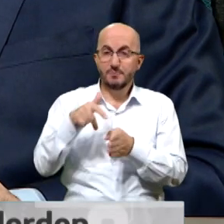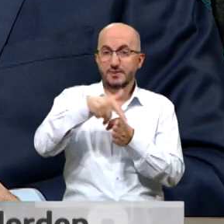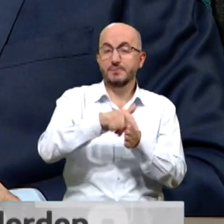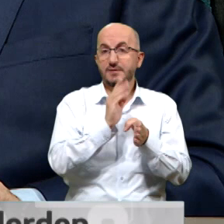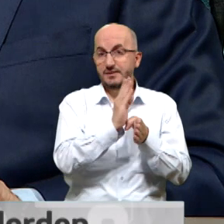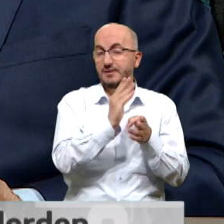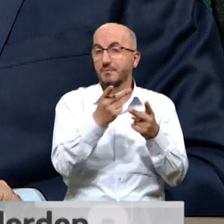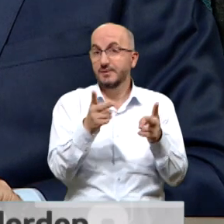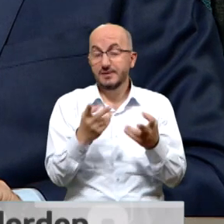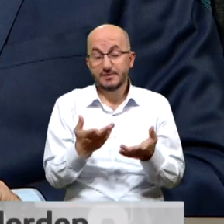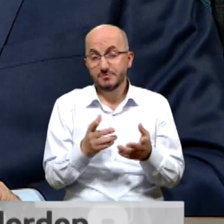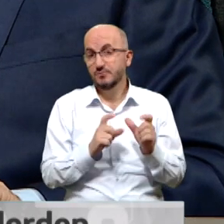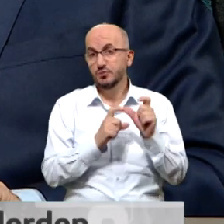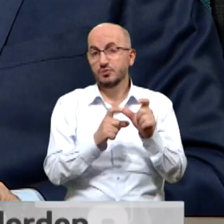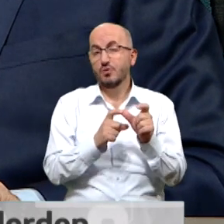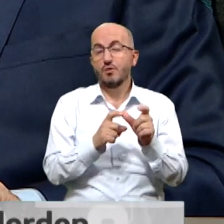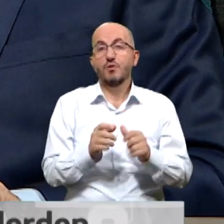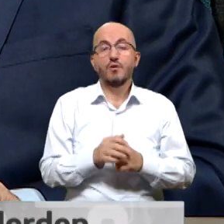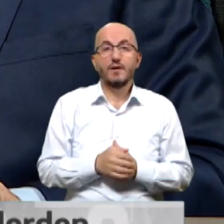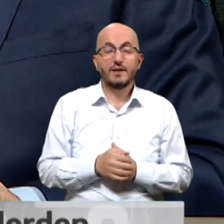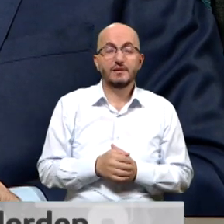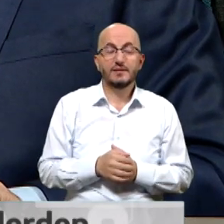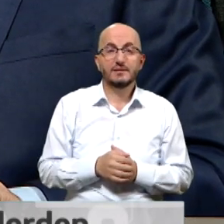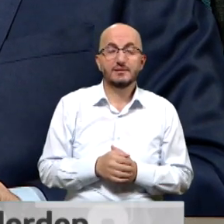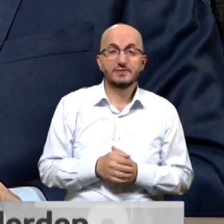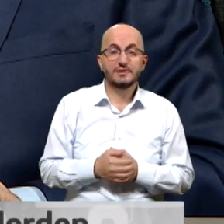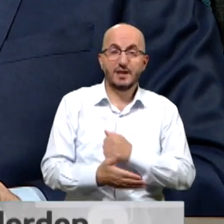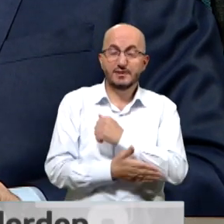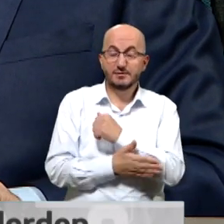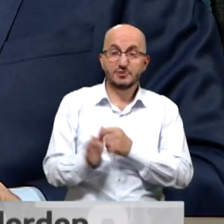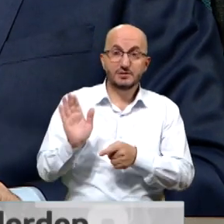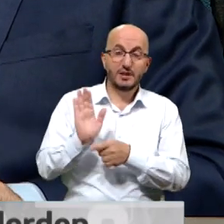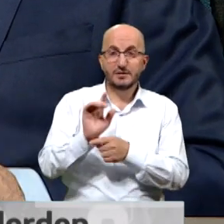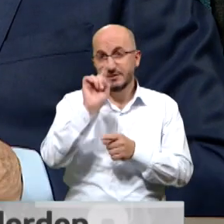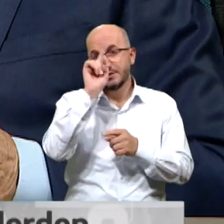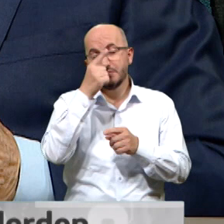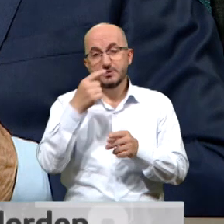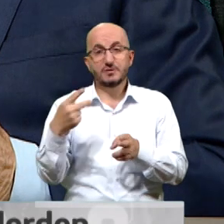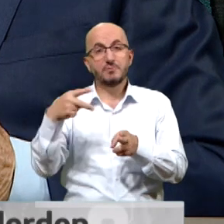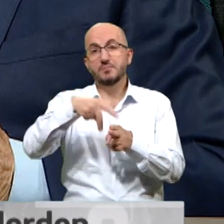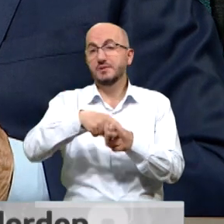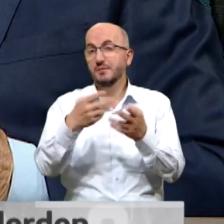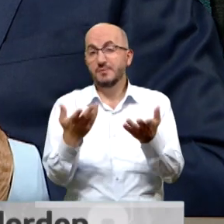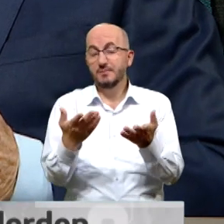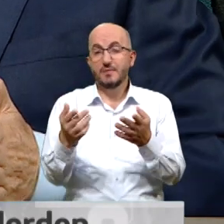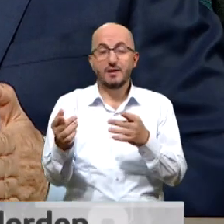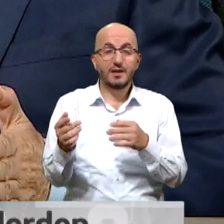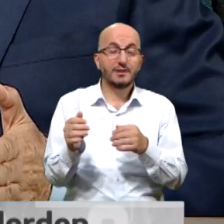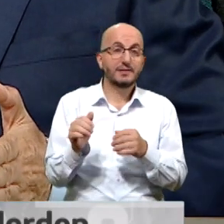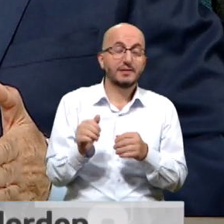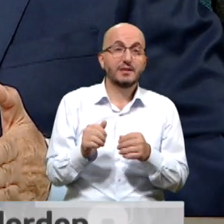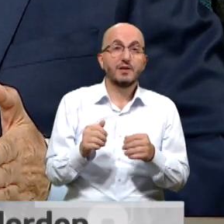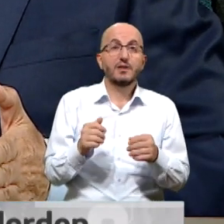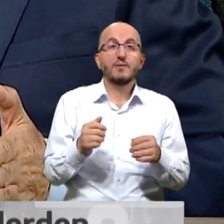gidecek. Aslında burada da soru açık gibi ama o refakat kartını tek başına kullanabilir mi? Şöyle diyelim, yani hangi şartlarda